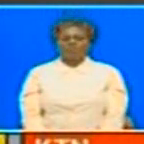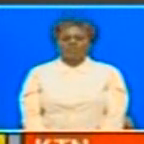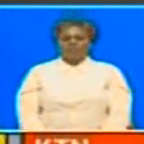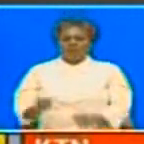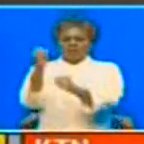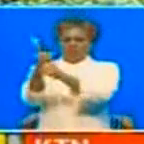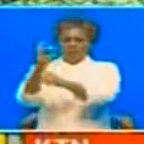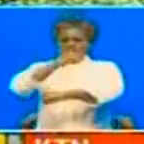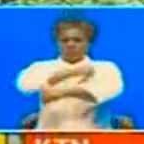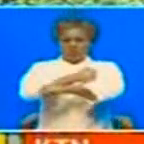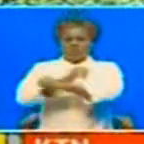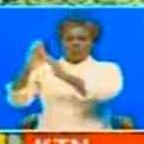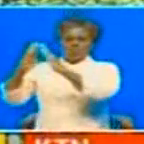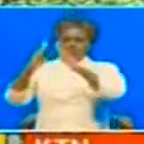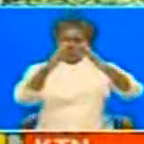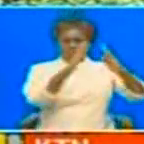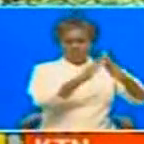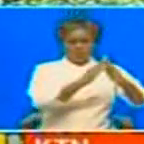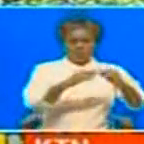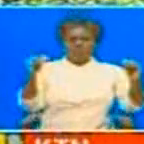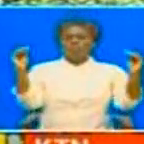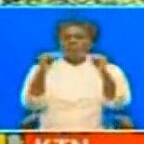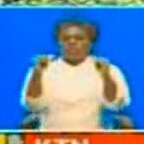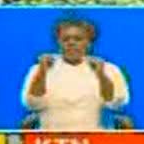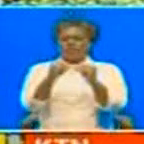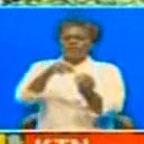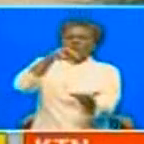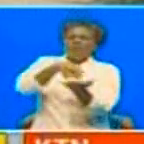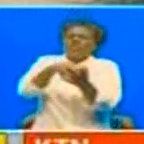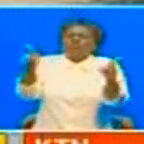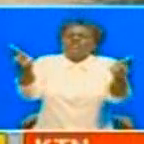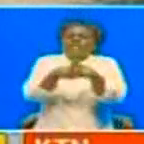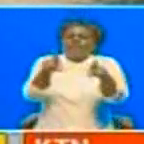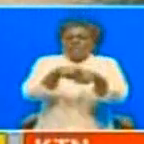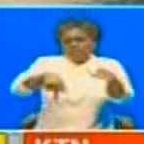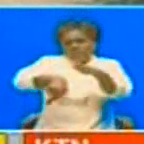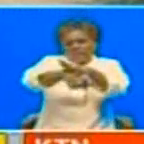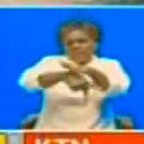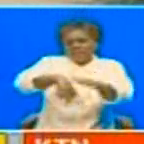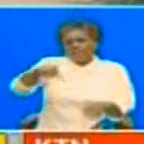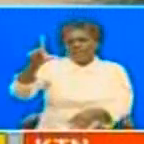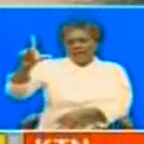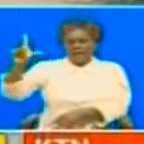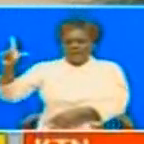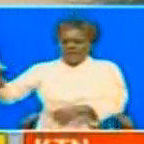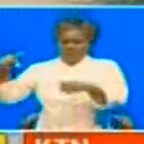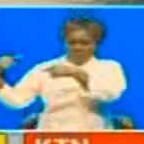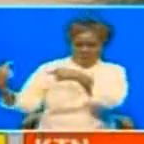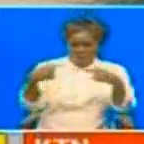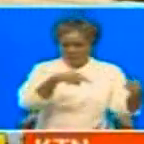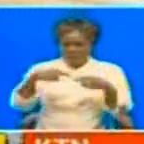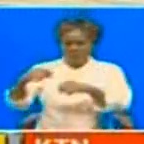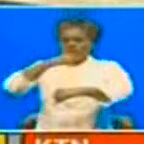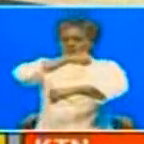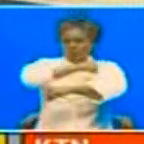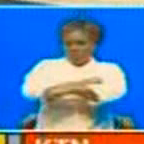Katika shule ya upili ya wasichana ya Buruburu, tunakumbana na kisa sawia na kile cha shule ya msingi ya Langata. Mvutano baina ya shule